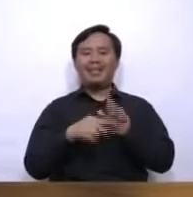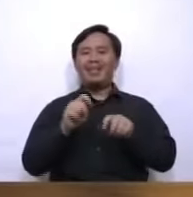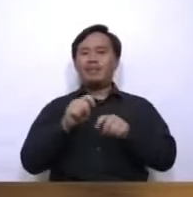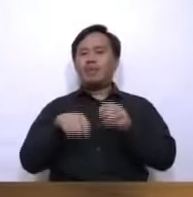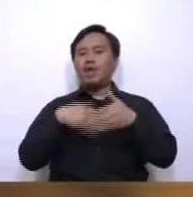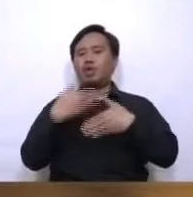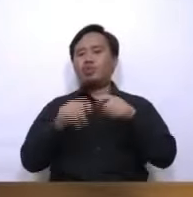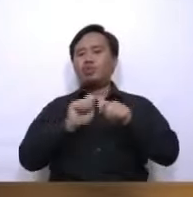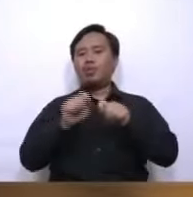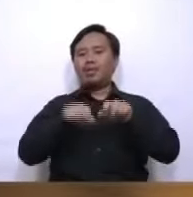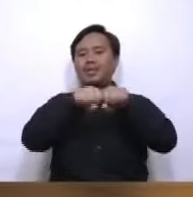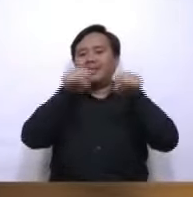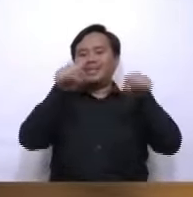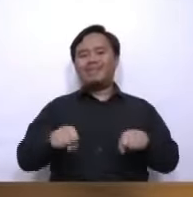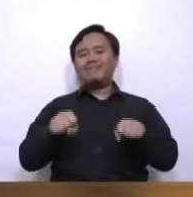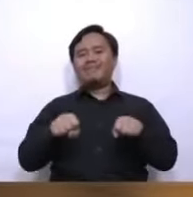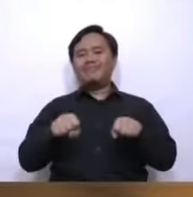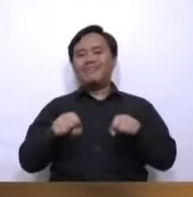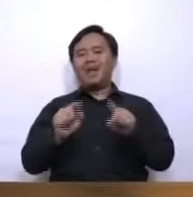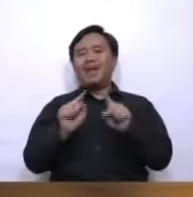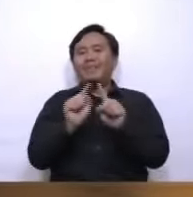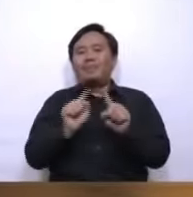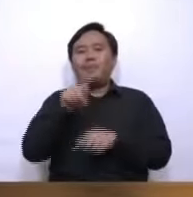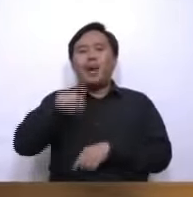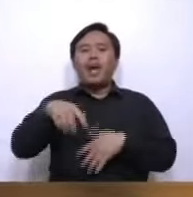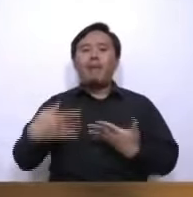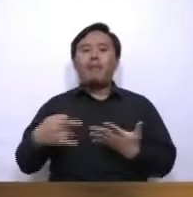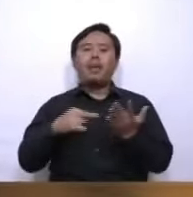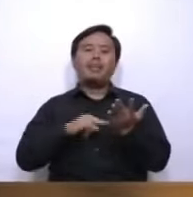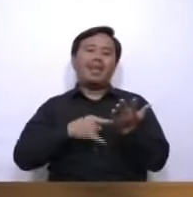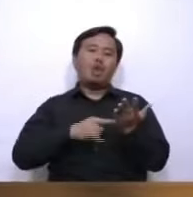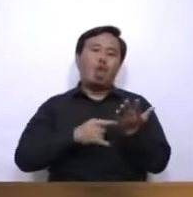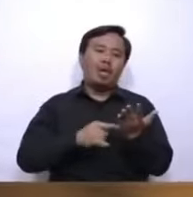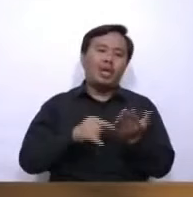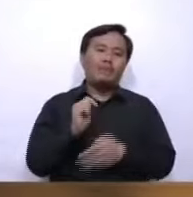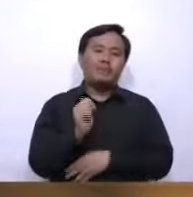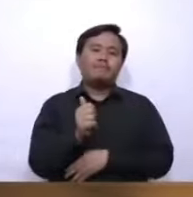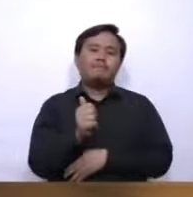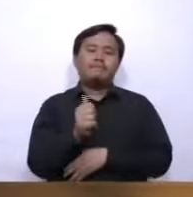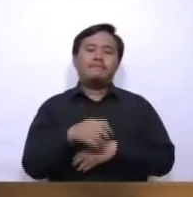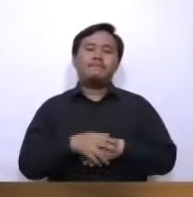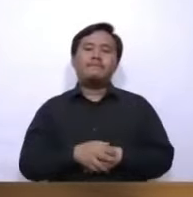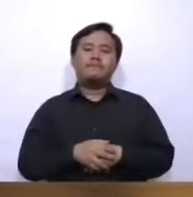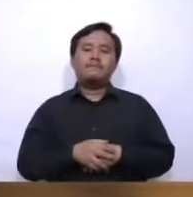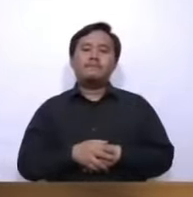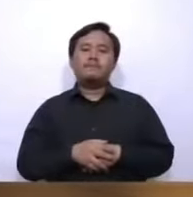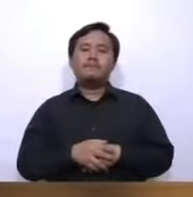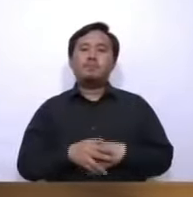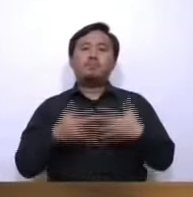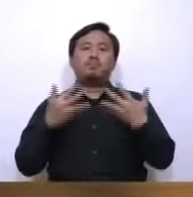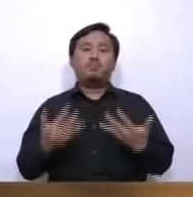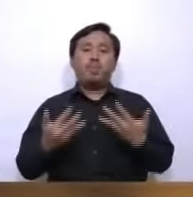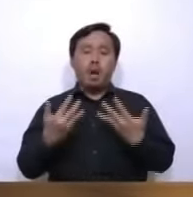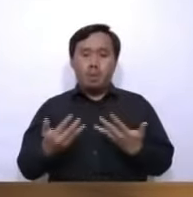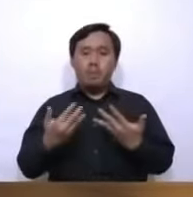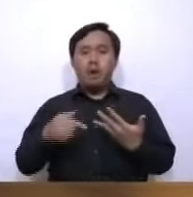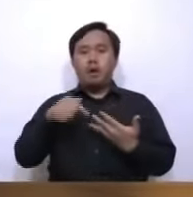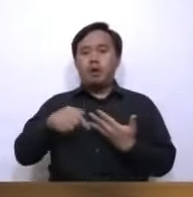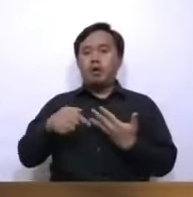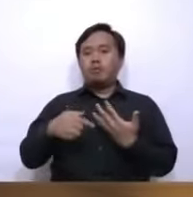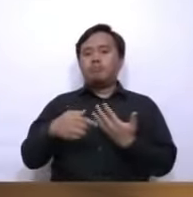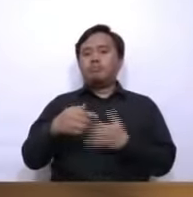ketemu satu sama lain tapi menggunakan teknologi. Sehingga apapun yang terjadi tidak